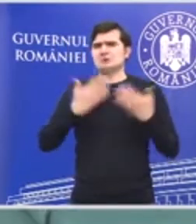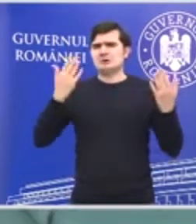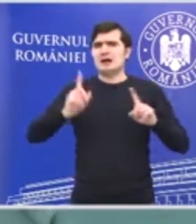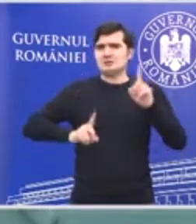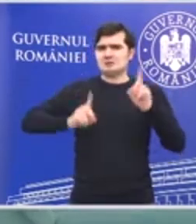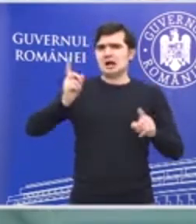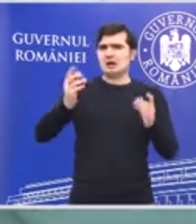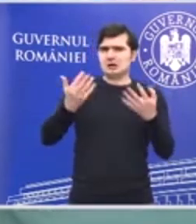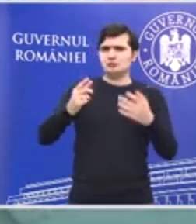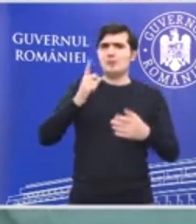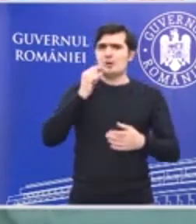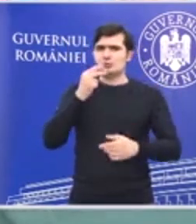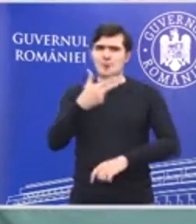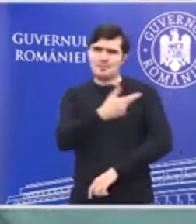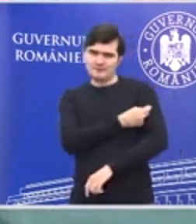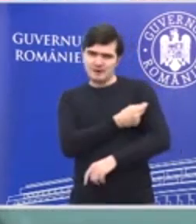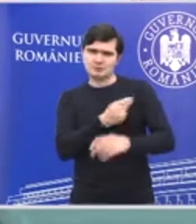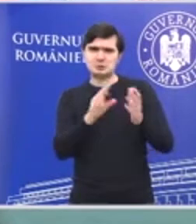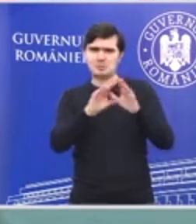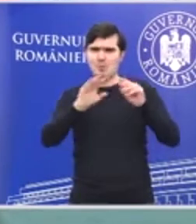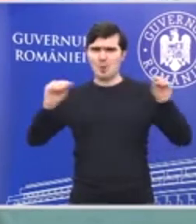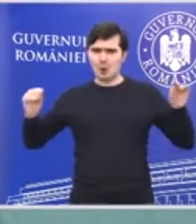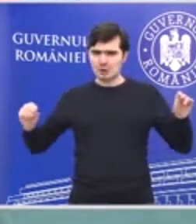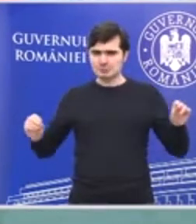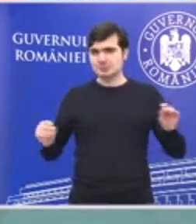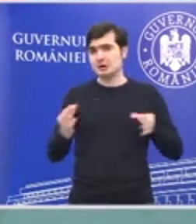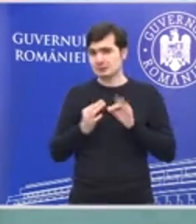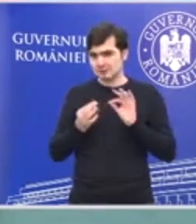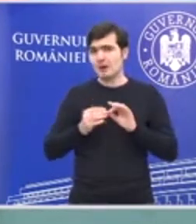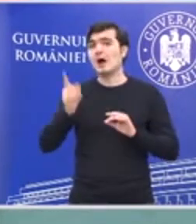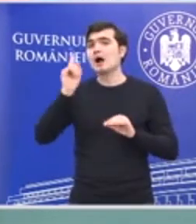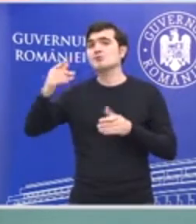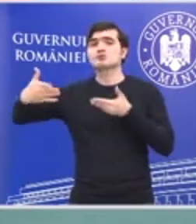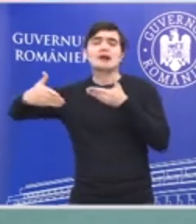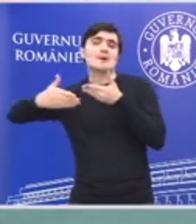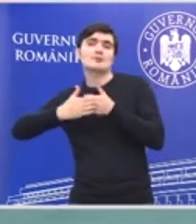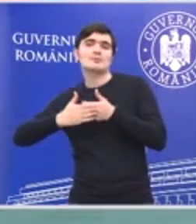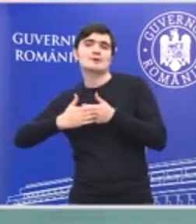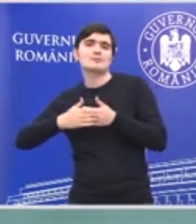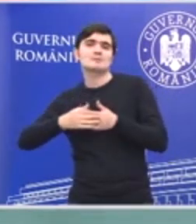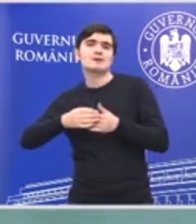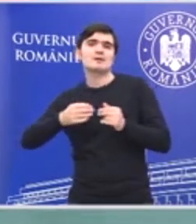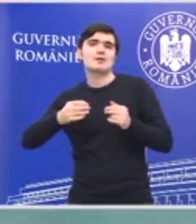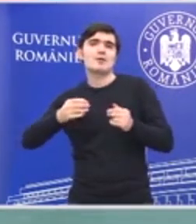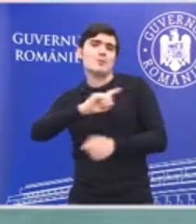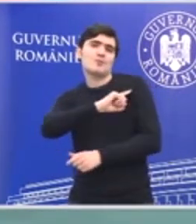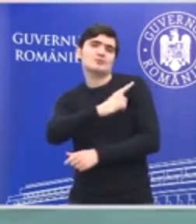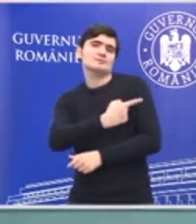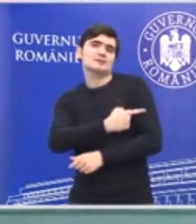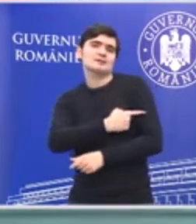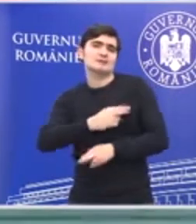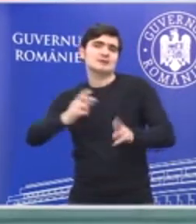persoane vaccinate, cu atât ne apropiem de scenariu optimist, scenariu care ne